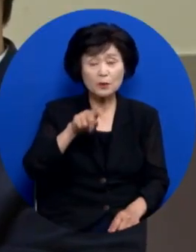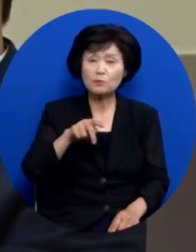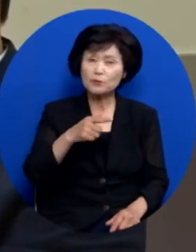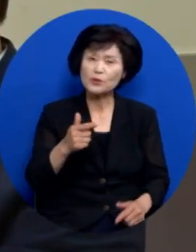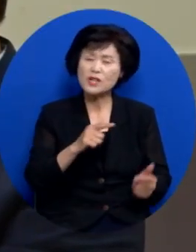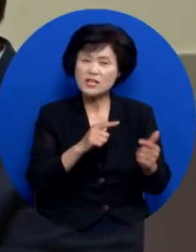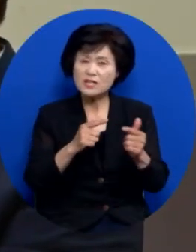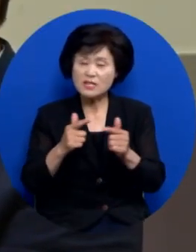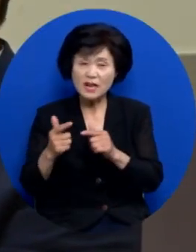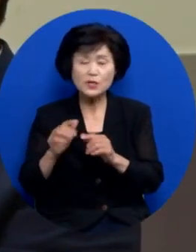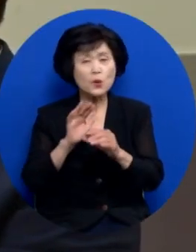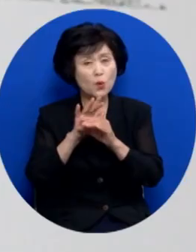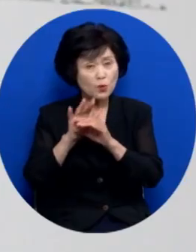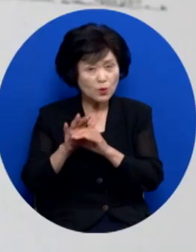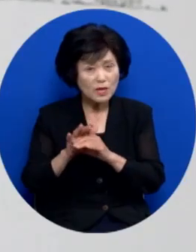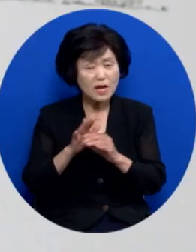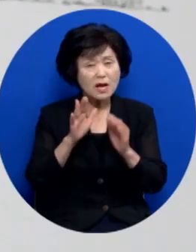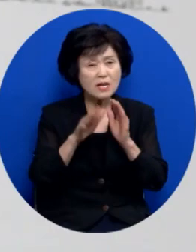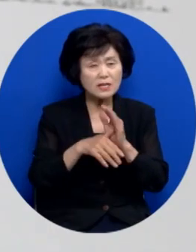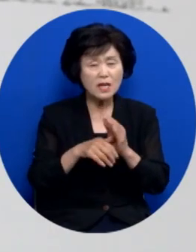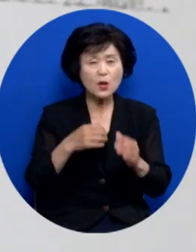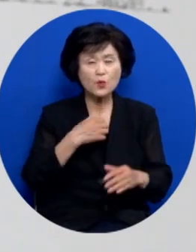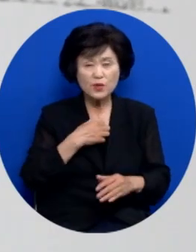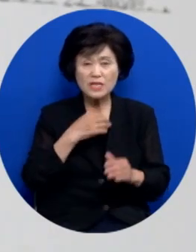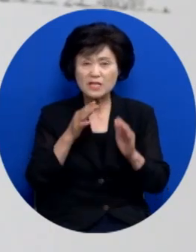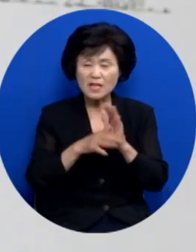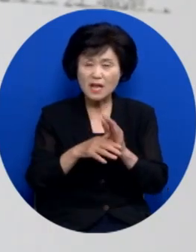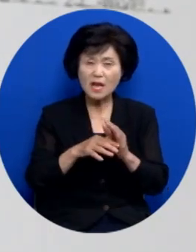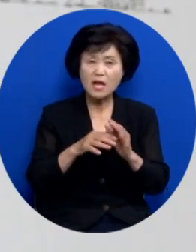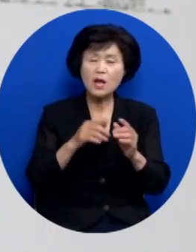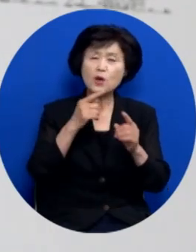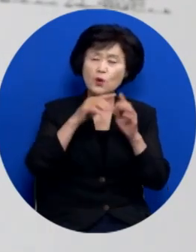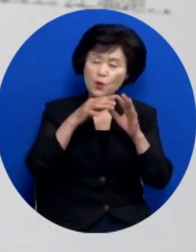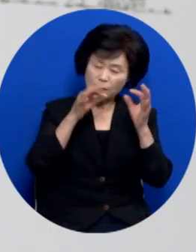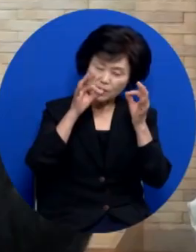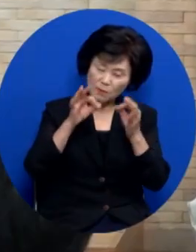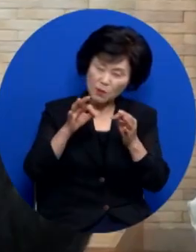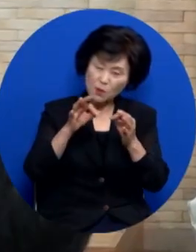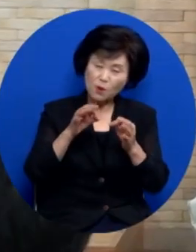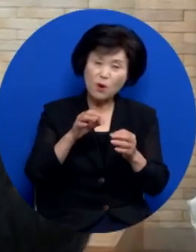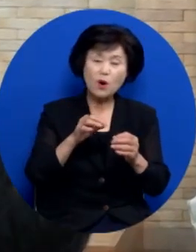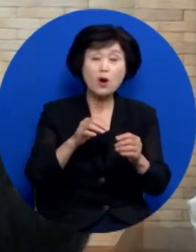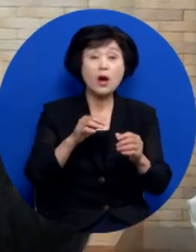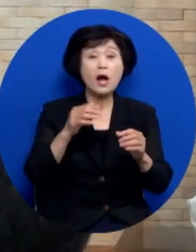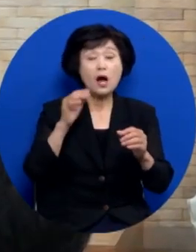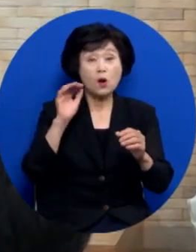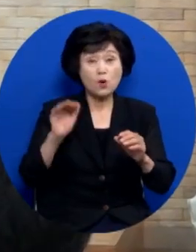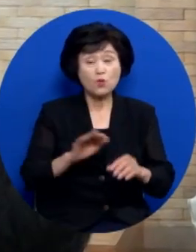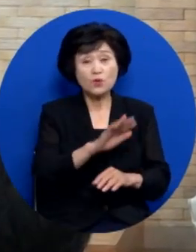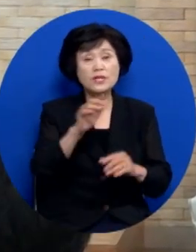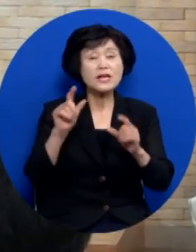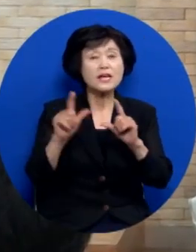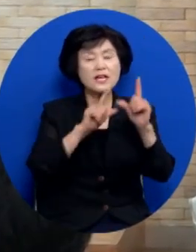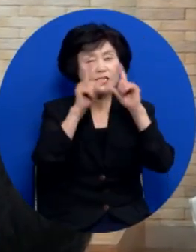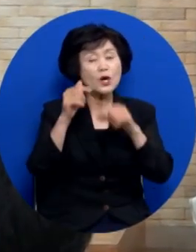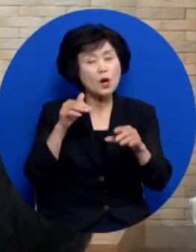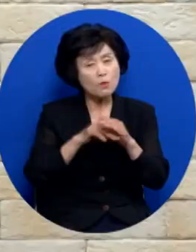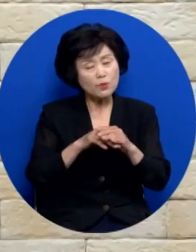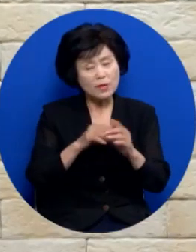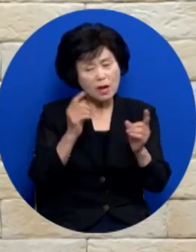미주교의 위기를 겪었던 시대와 교배를 돌아보고 미생물이 생활과 문화를 어떻게 바꾸는지에 대해 이야기를